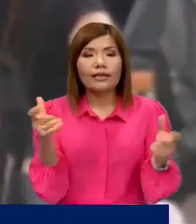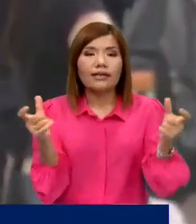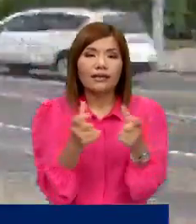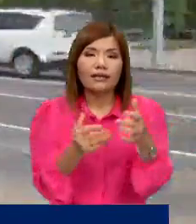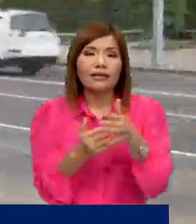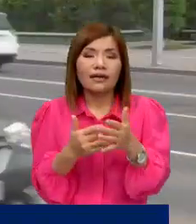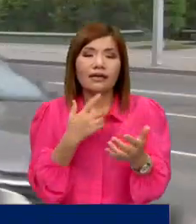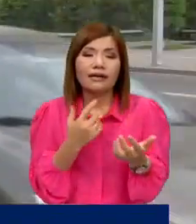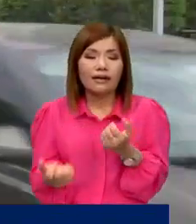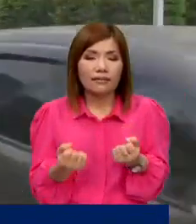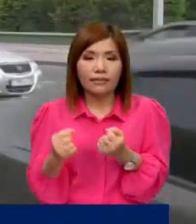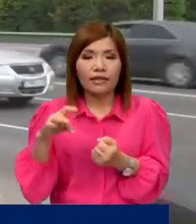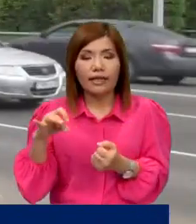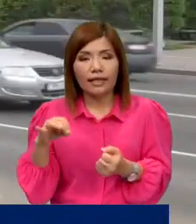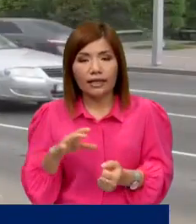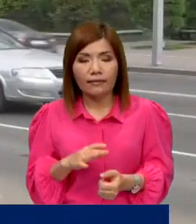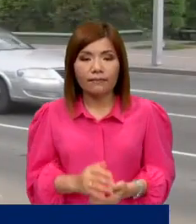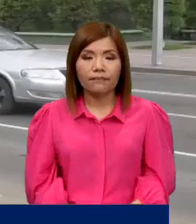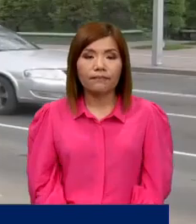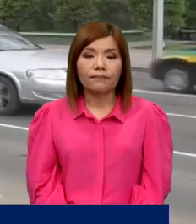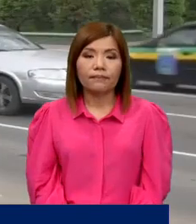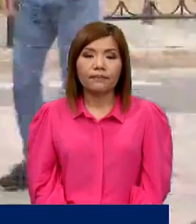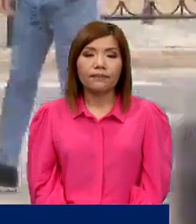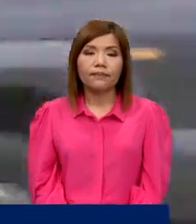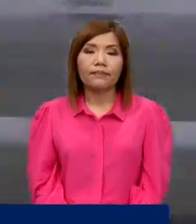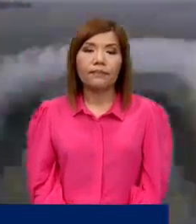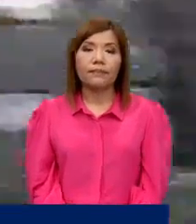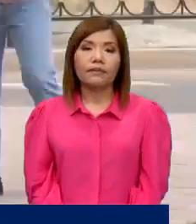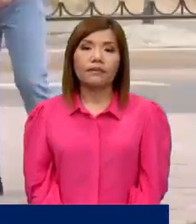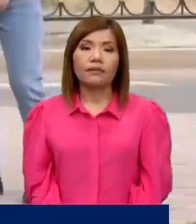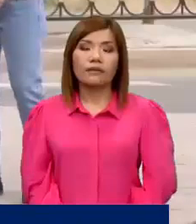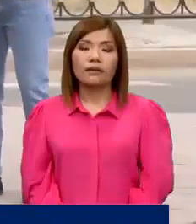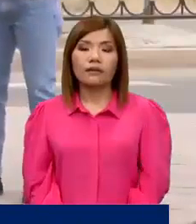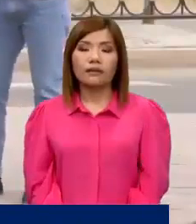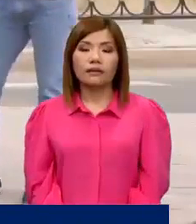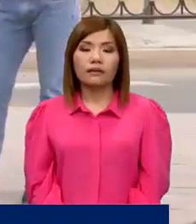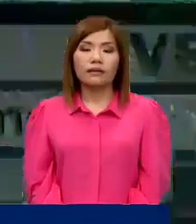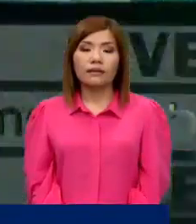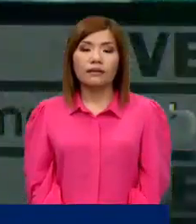окреп по отношению к тенге. Дильмурат Муталипов, Жасулан Омрзаков, Атамикен Бизнес.